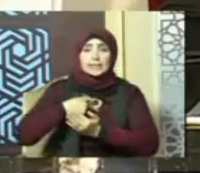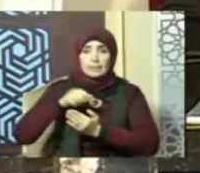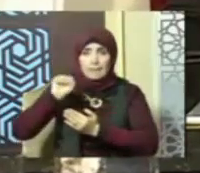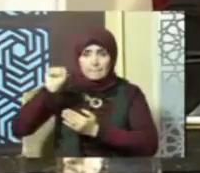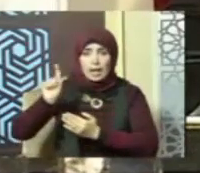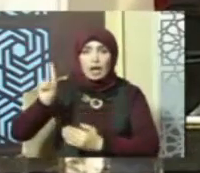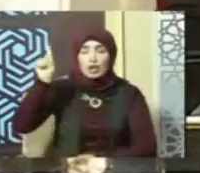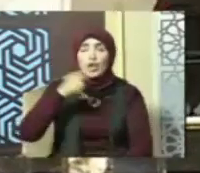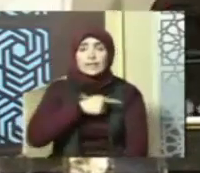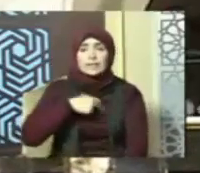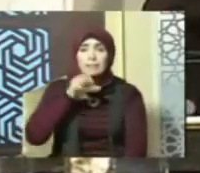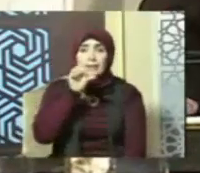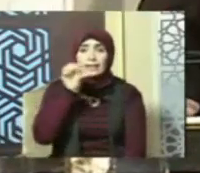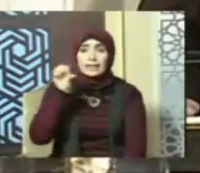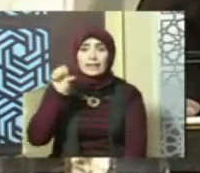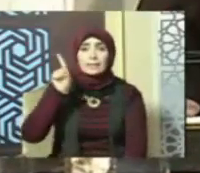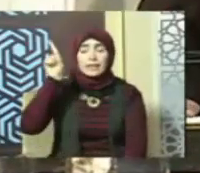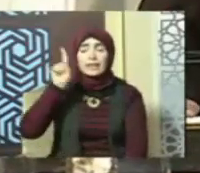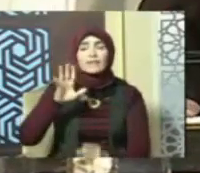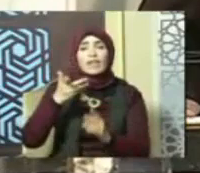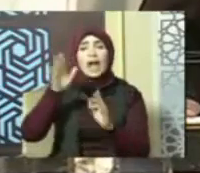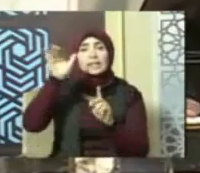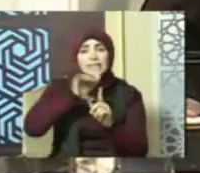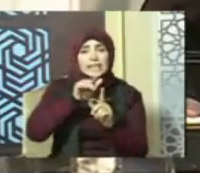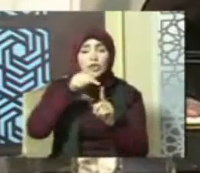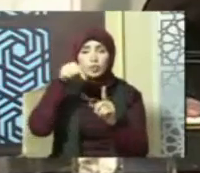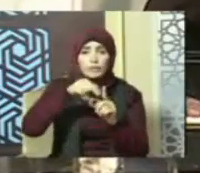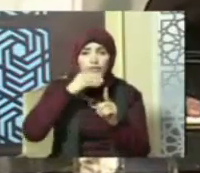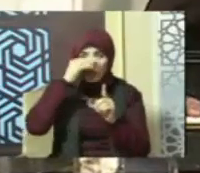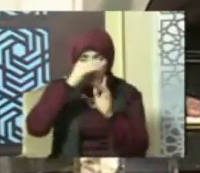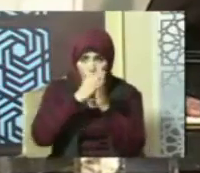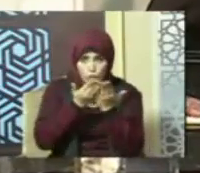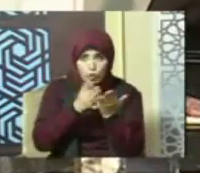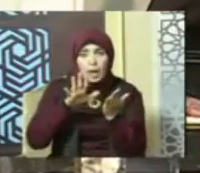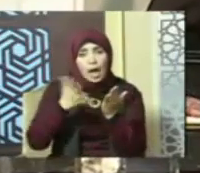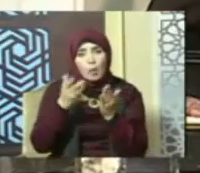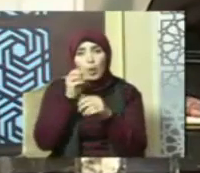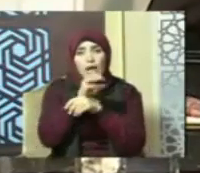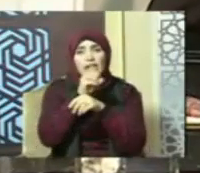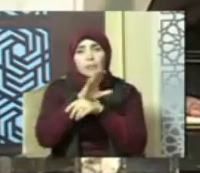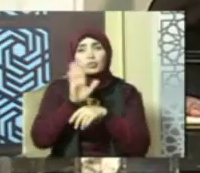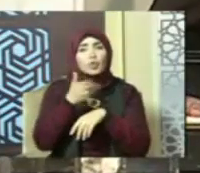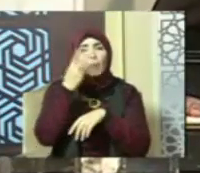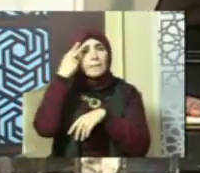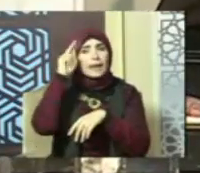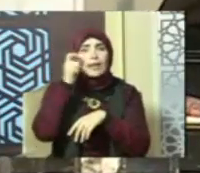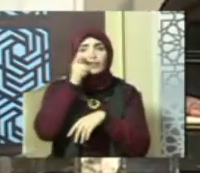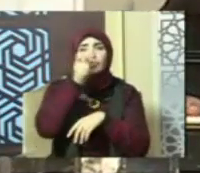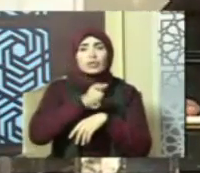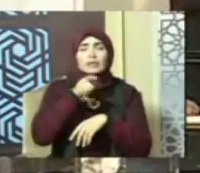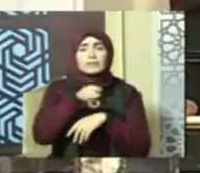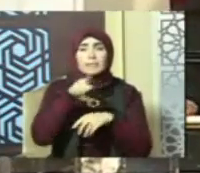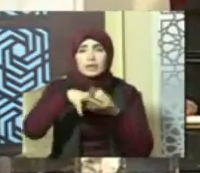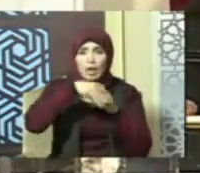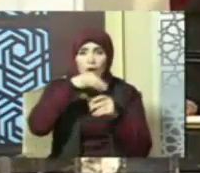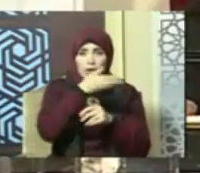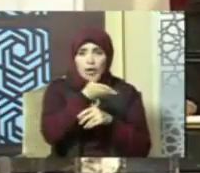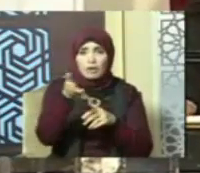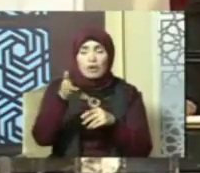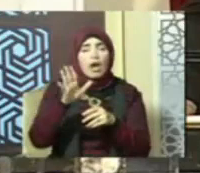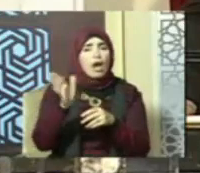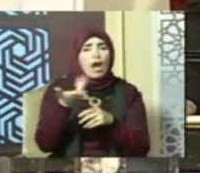سميت به نفسك، أنزلته في كتبك أو علمته أحدا من خلقك